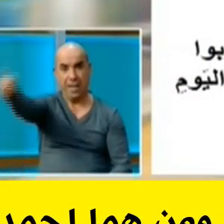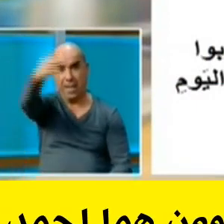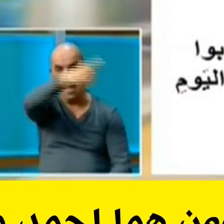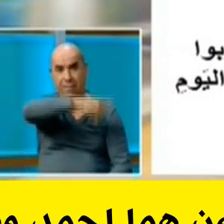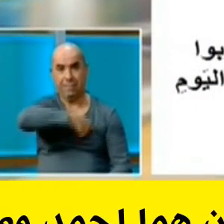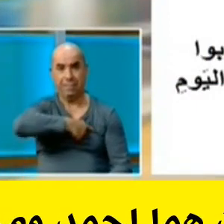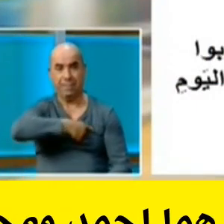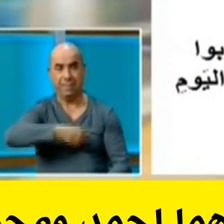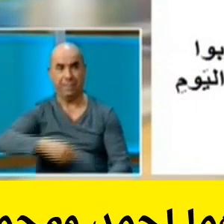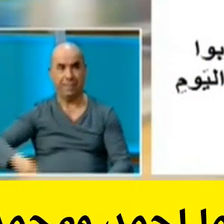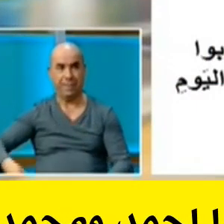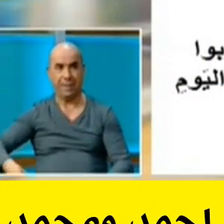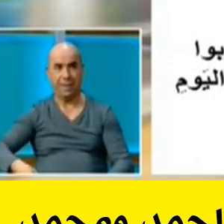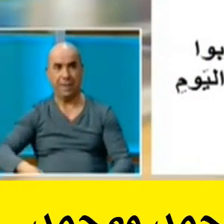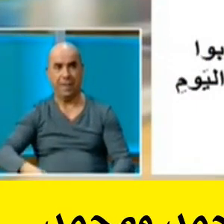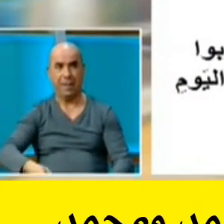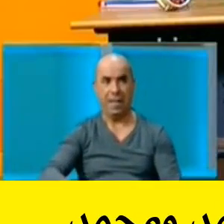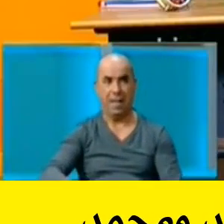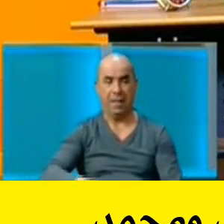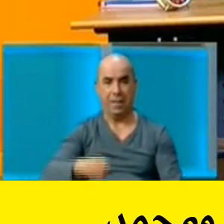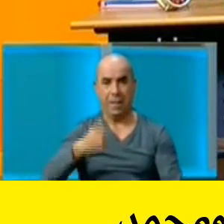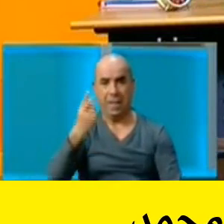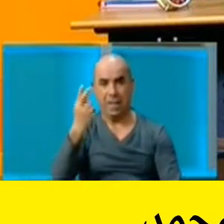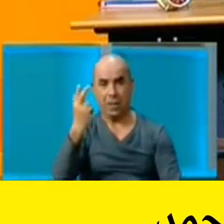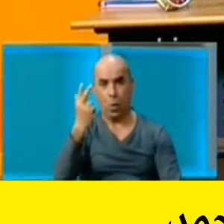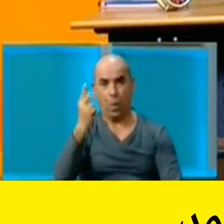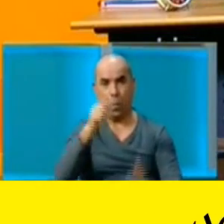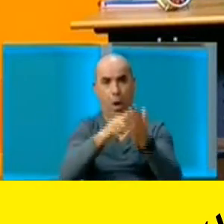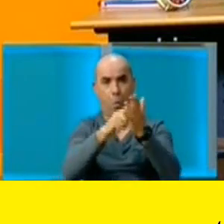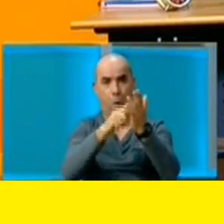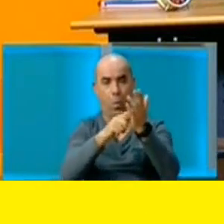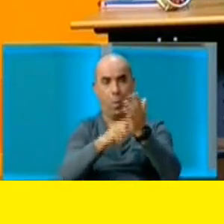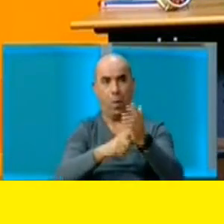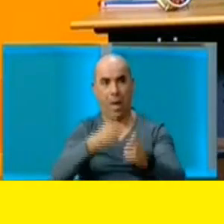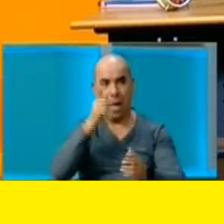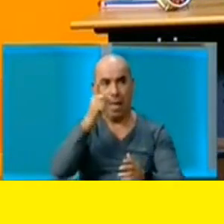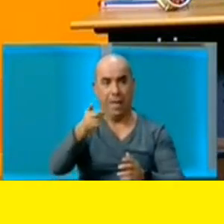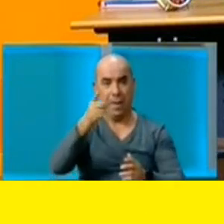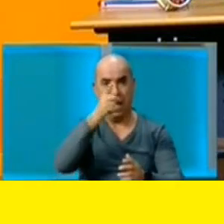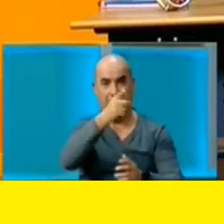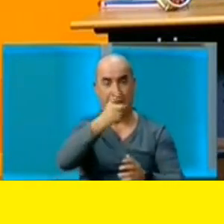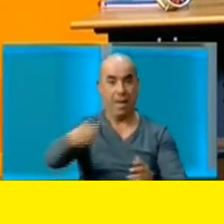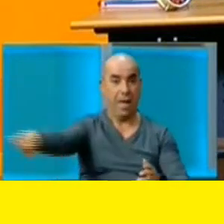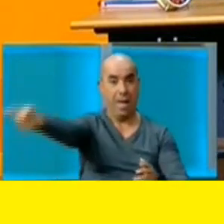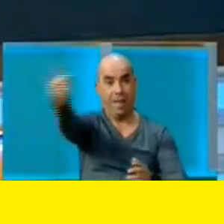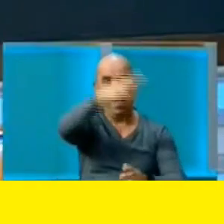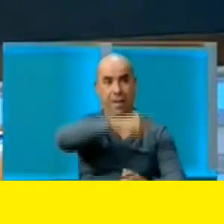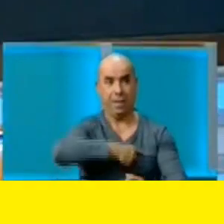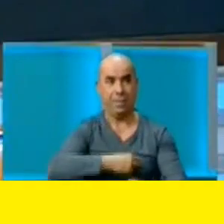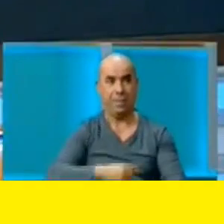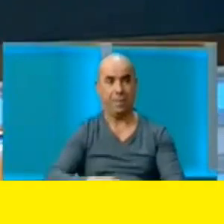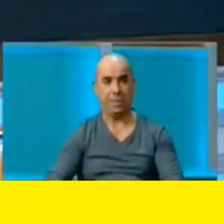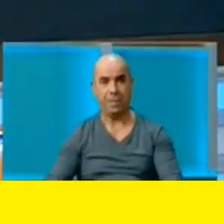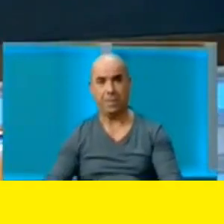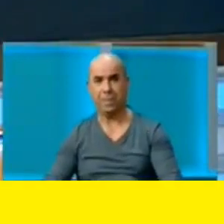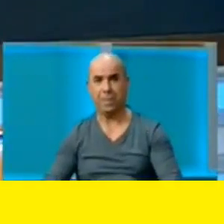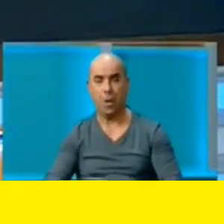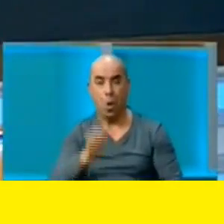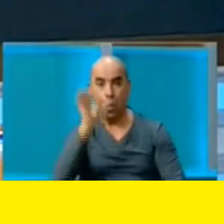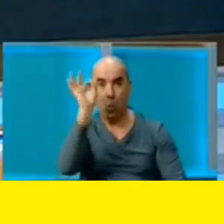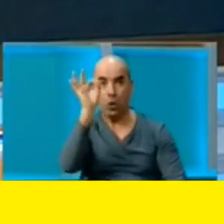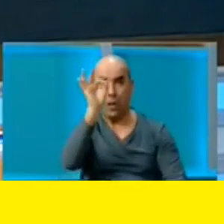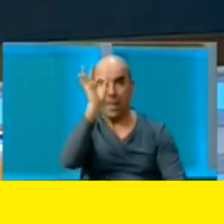الذين. تلاحظون أنها كتبت بلام واحدة مشددة. جيد،